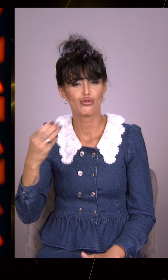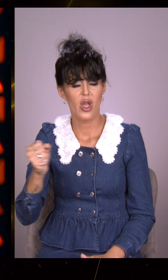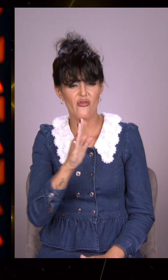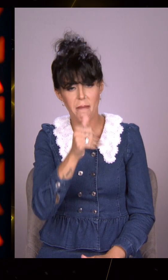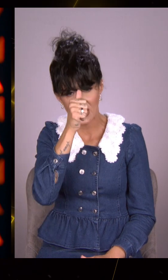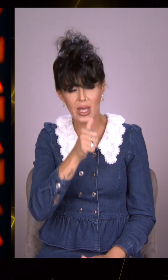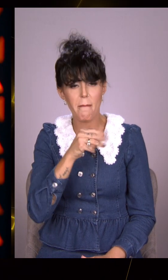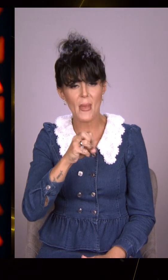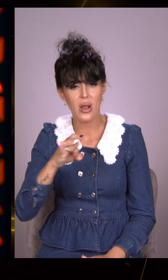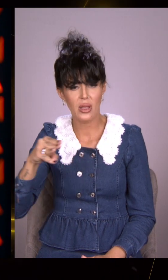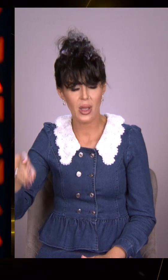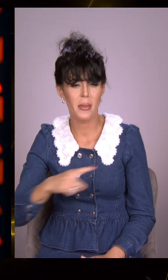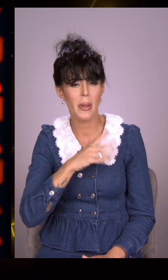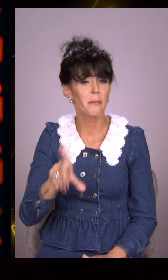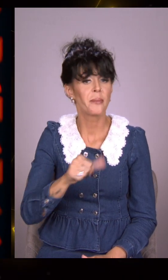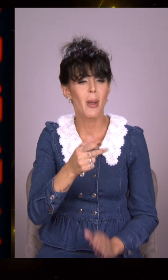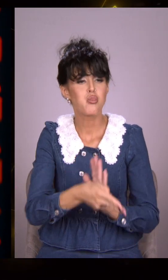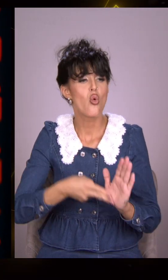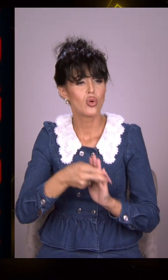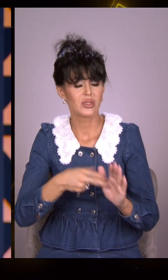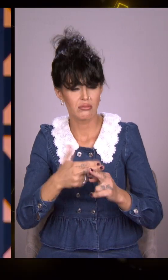тими потягами евакуаційними. Угу.